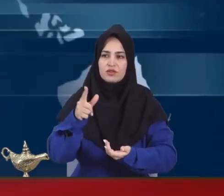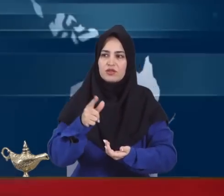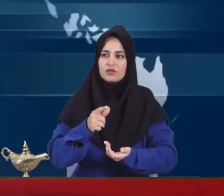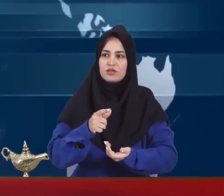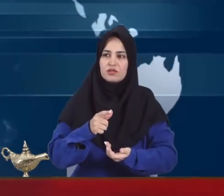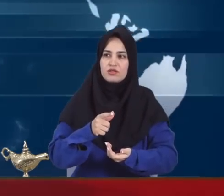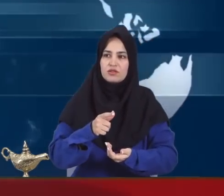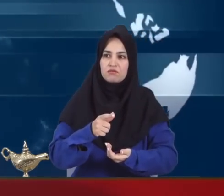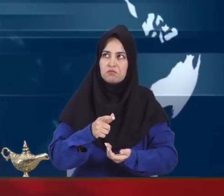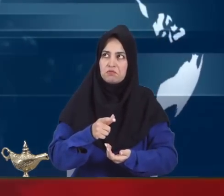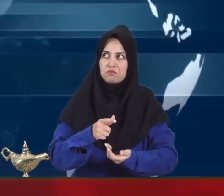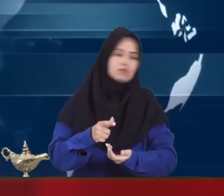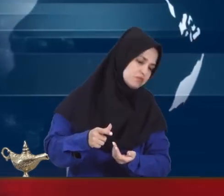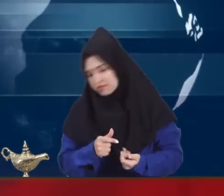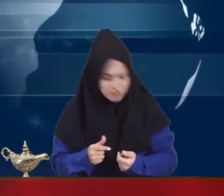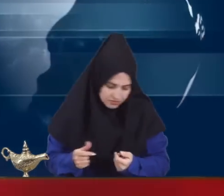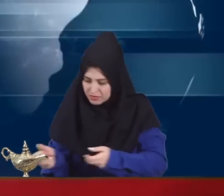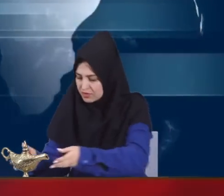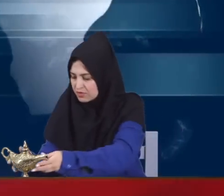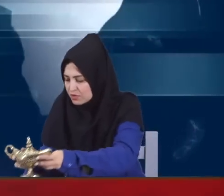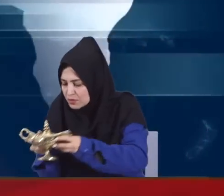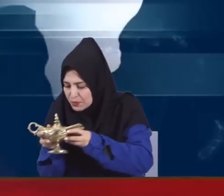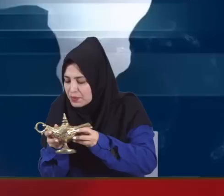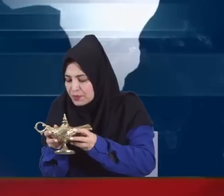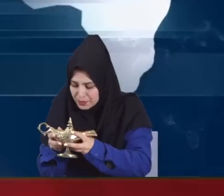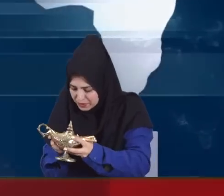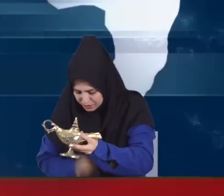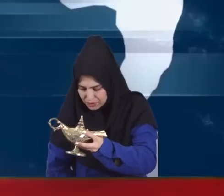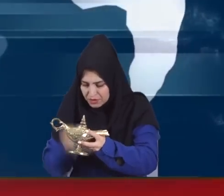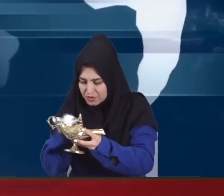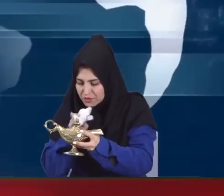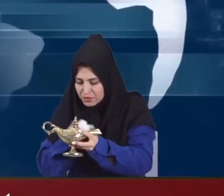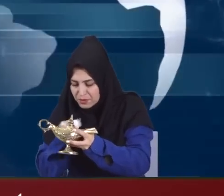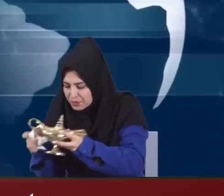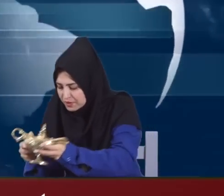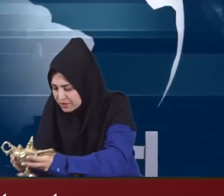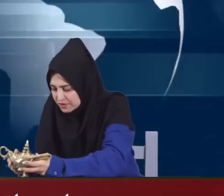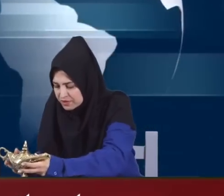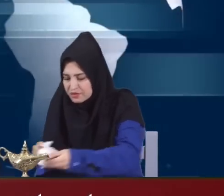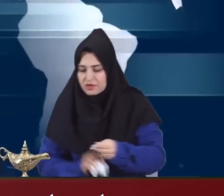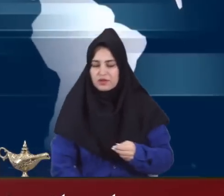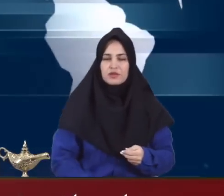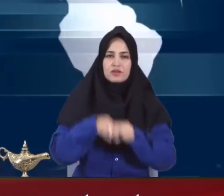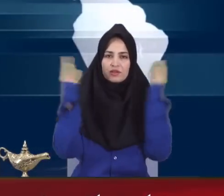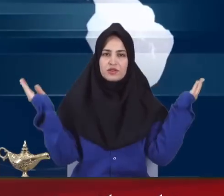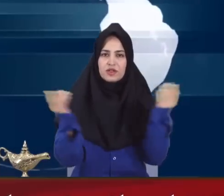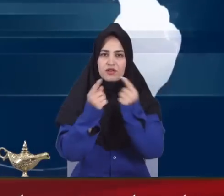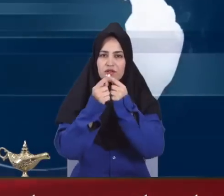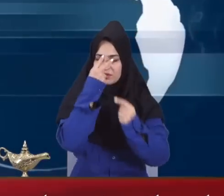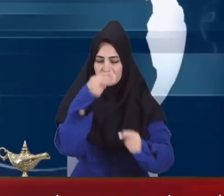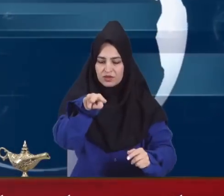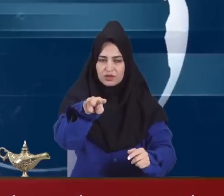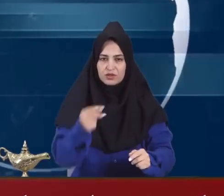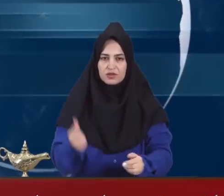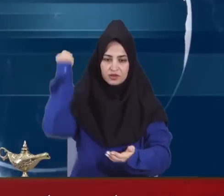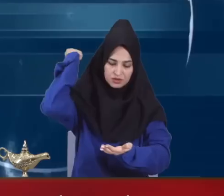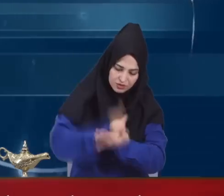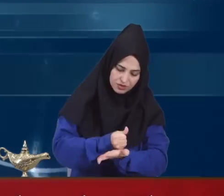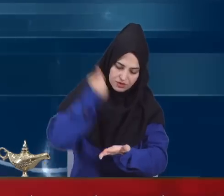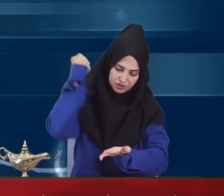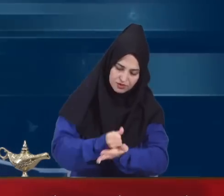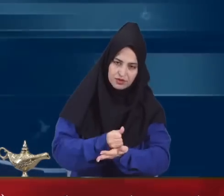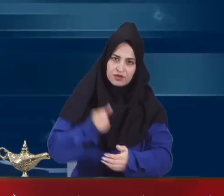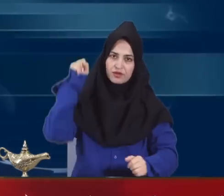علی کریمی هستند. حاکی شواهد از آن است که بنیانگذار شعار اگزوز خاور